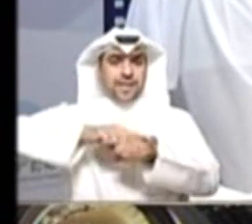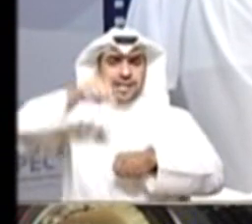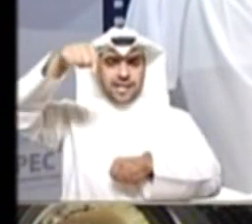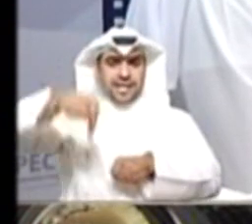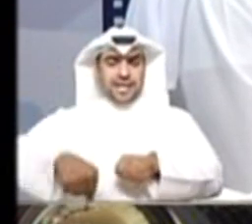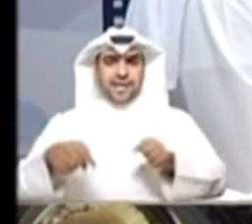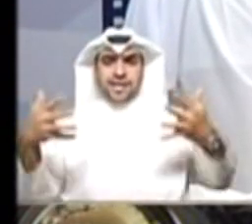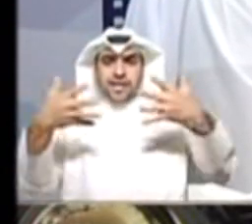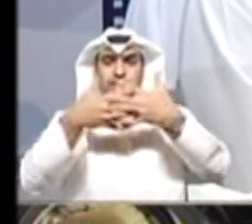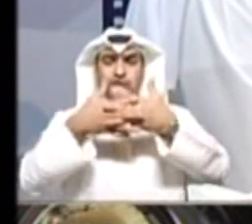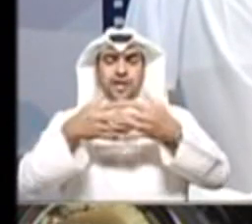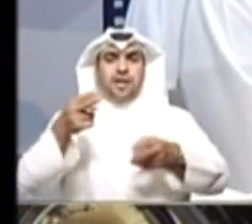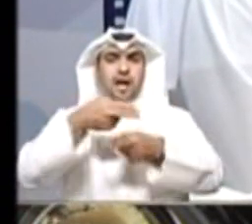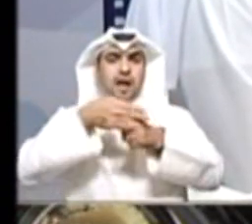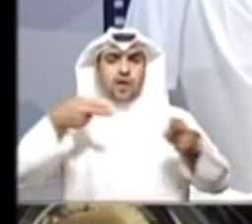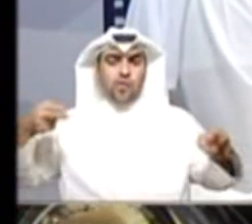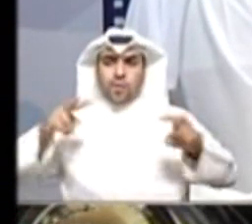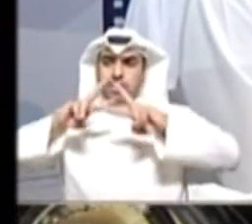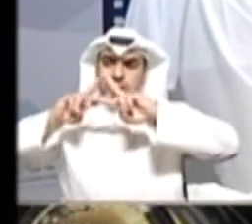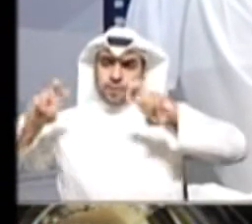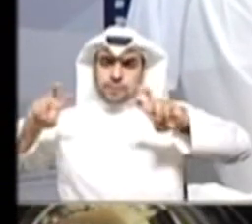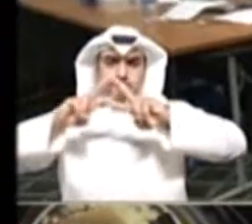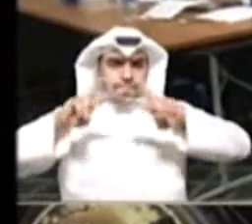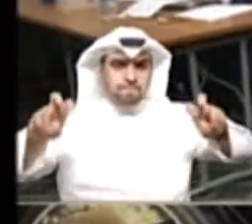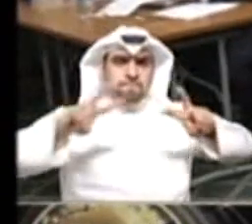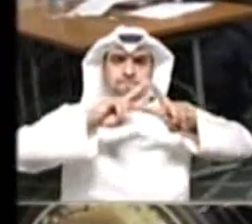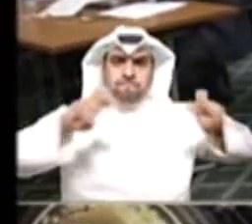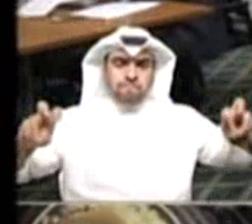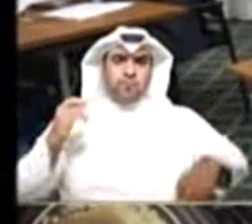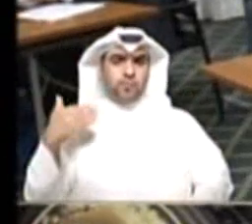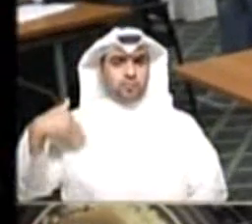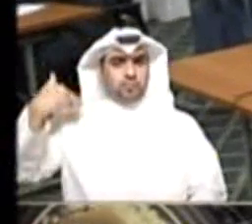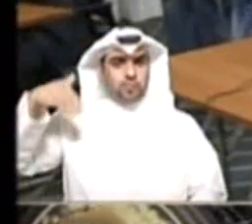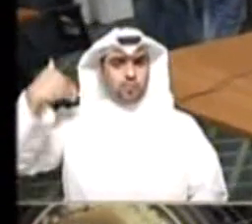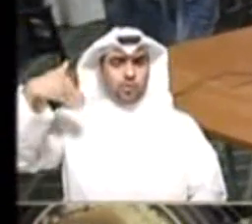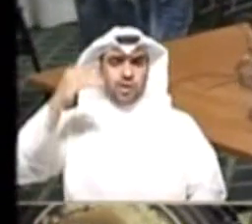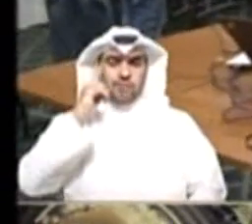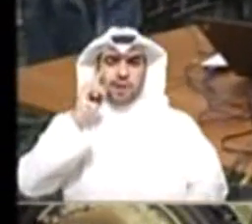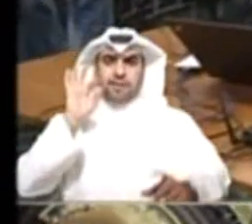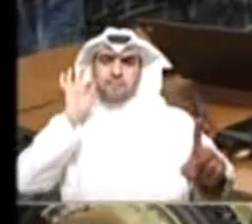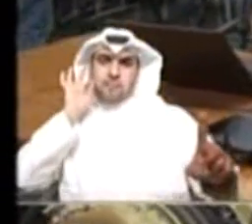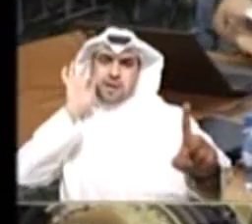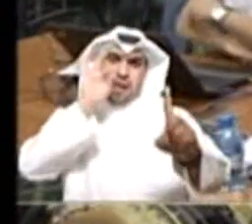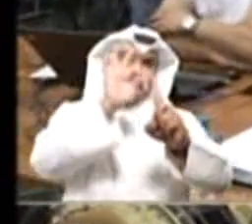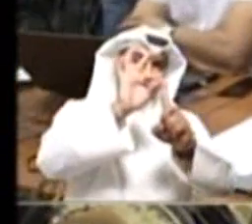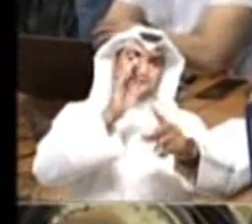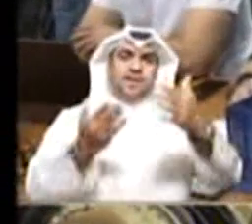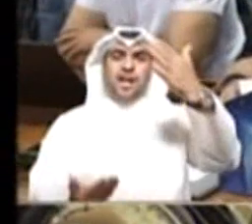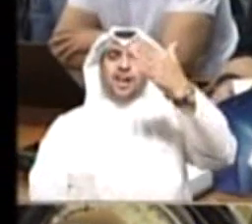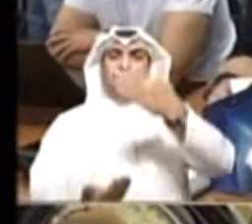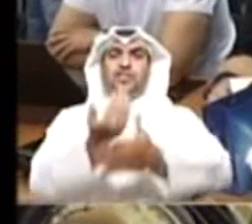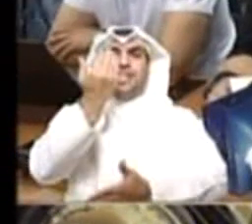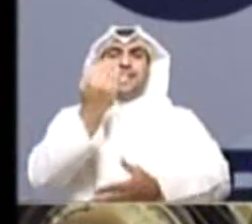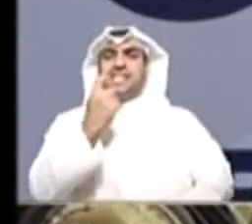الكويتية للاستكشافات البترولية الخارجية قدما نحو تحقيق أهداف استراتيجيتها الجديدة حتى